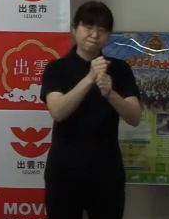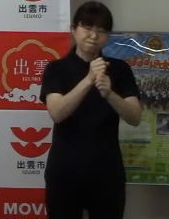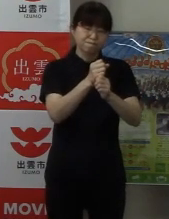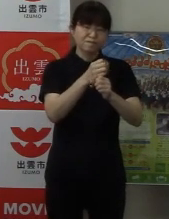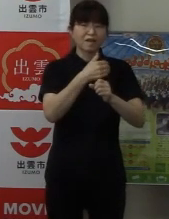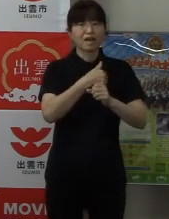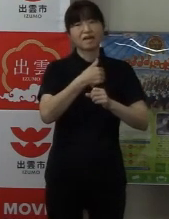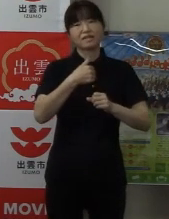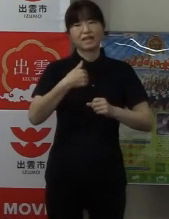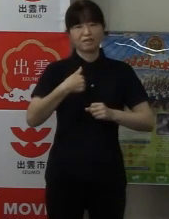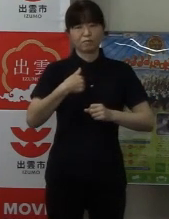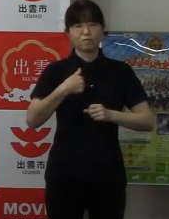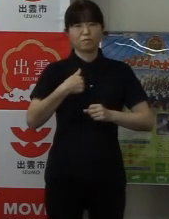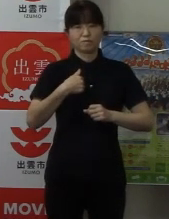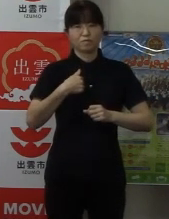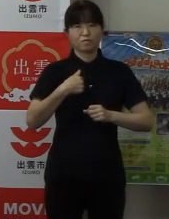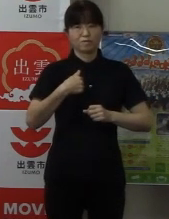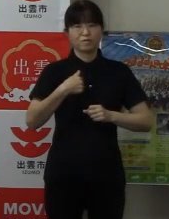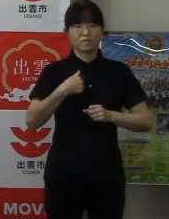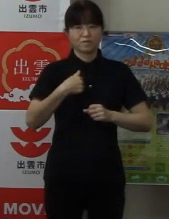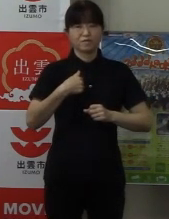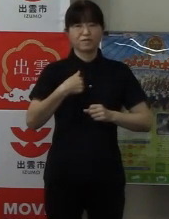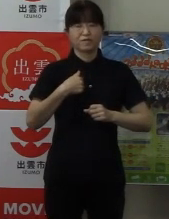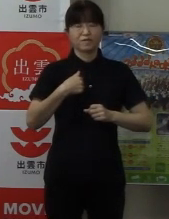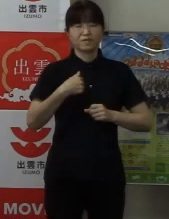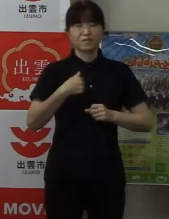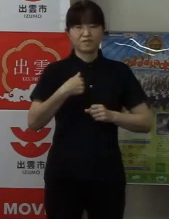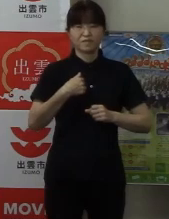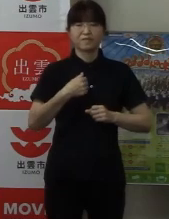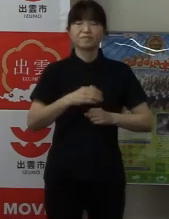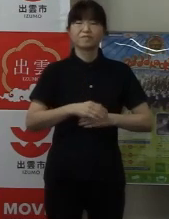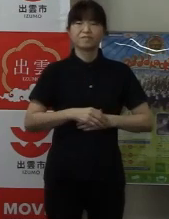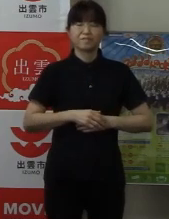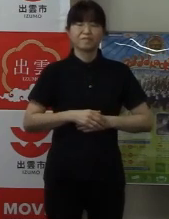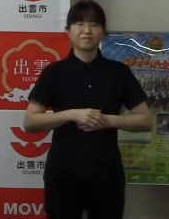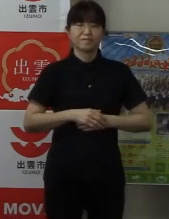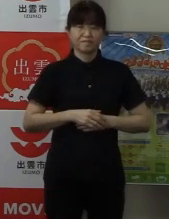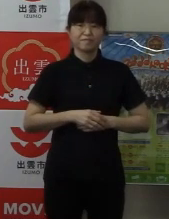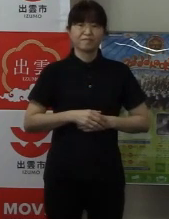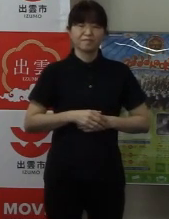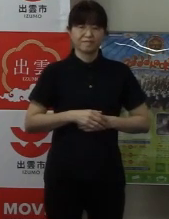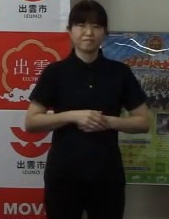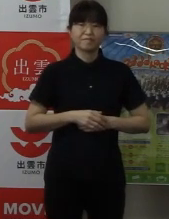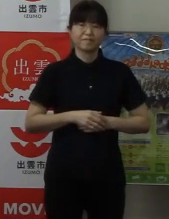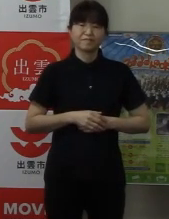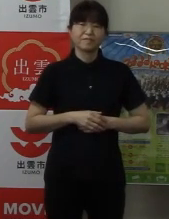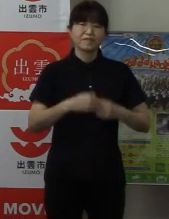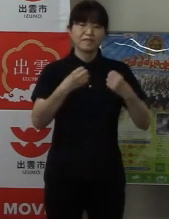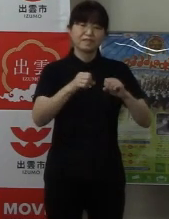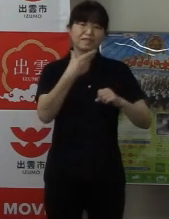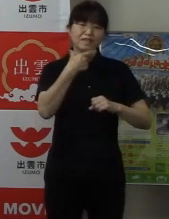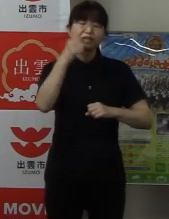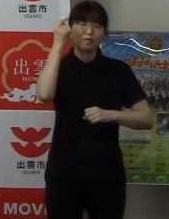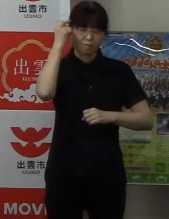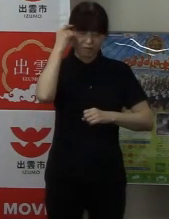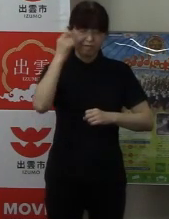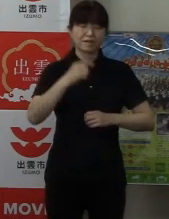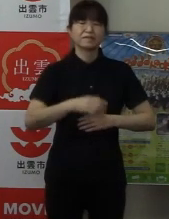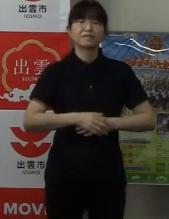一つのどういうんですかね、ものにしていきたいなというふうに思っています。